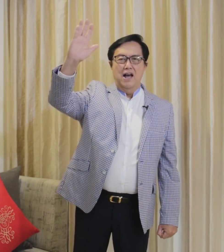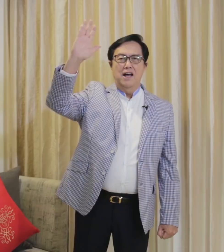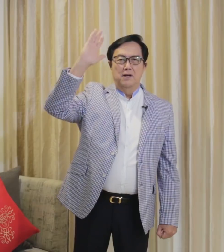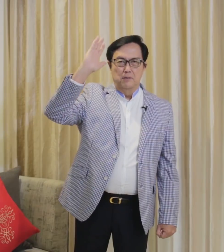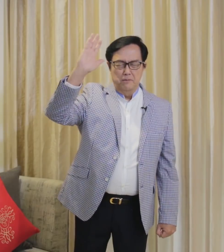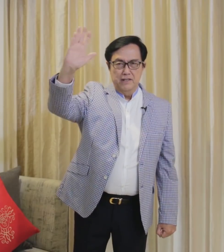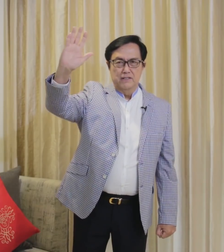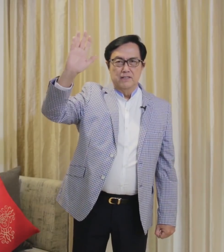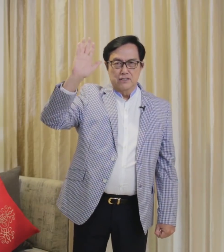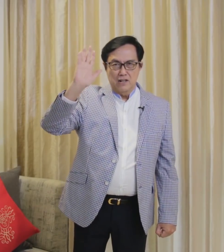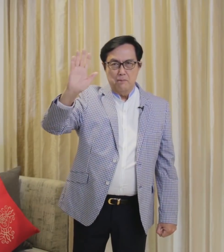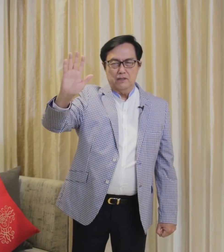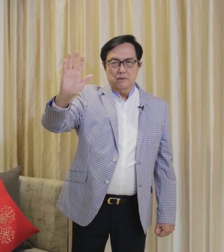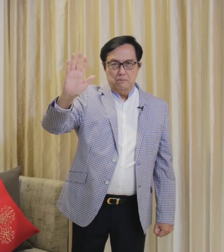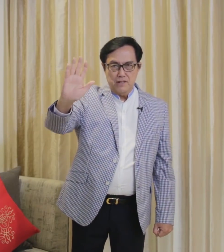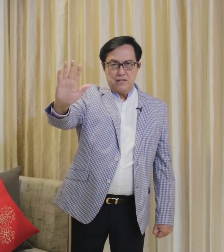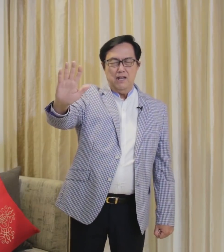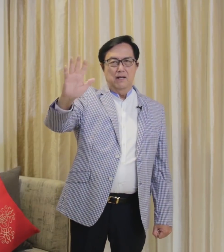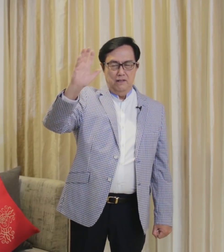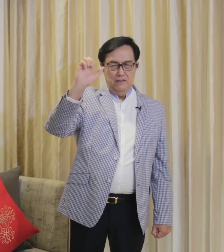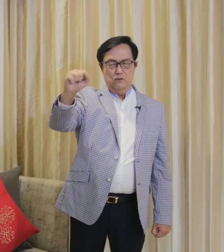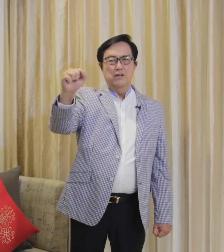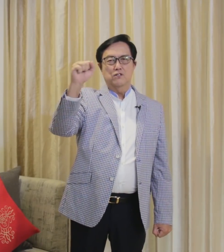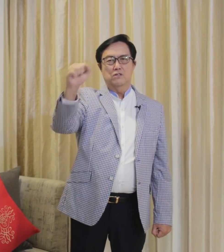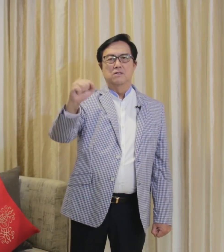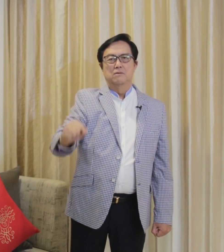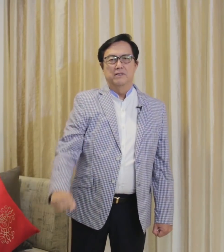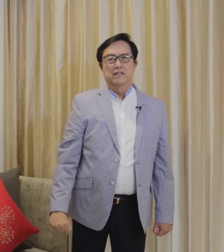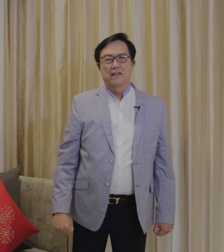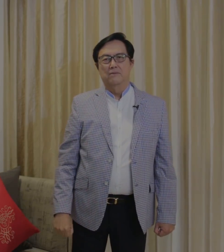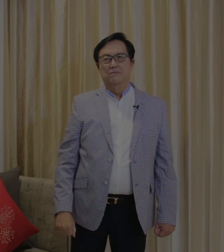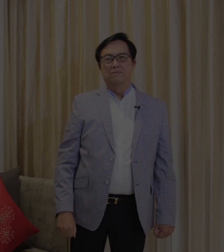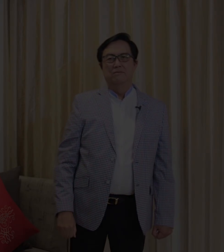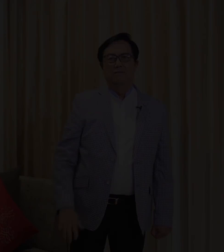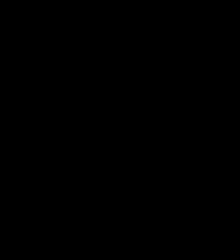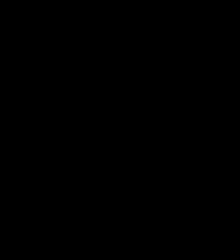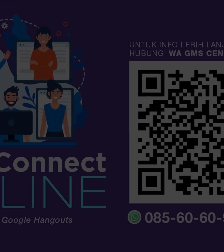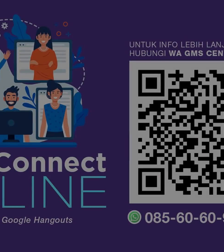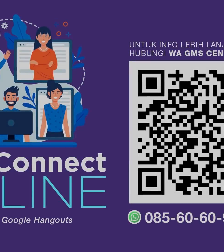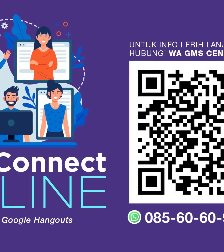amin. Selamat Paskah, Tuhan Yesus menyertai.